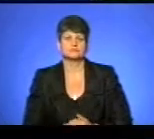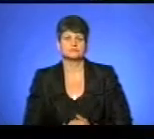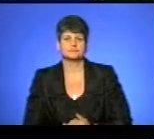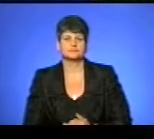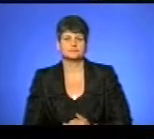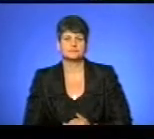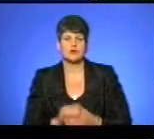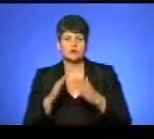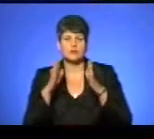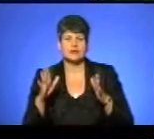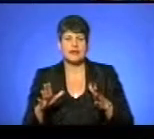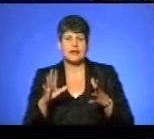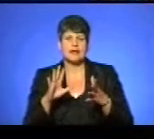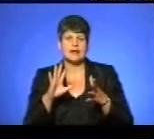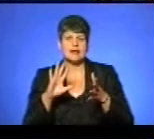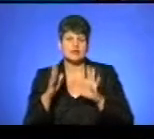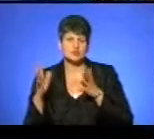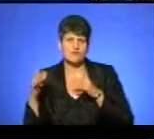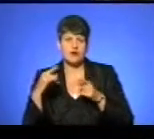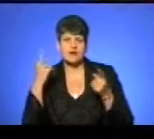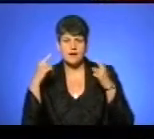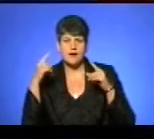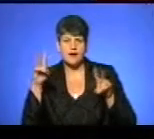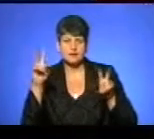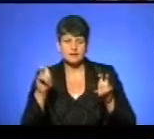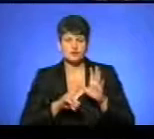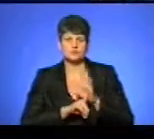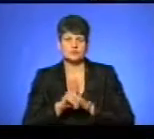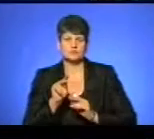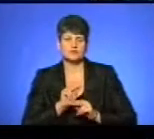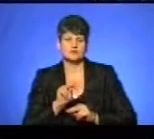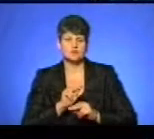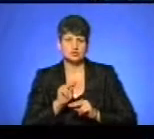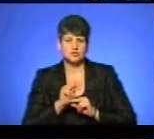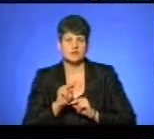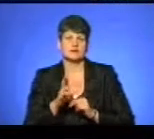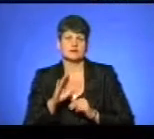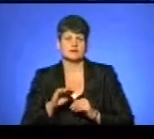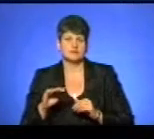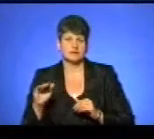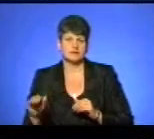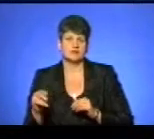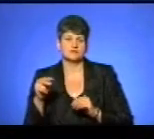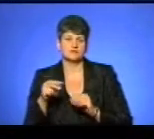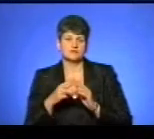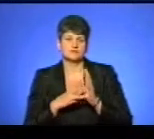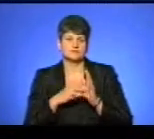У таборі «Лісова казка» у Борщівці Лановецького району розпочався вишкіл «Козацька Січ 2018».